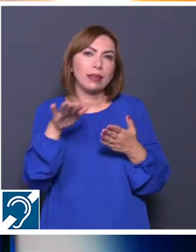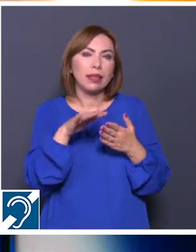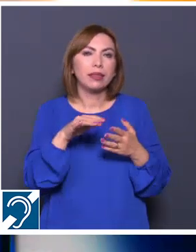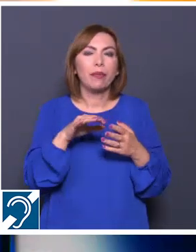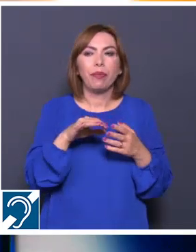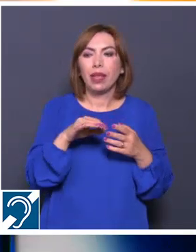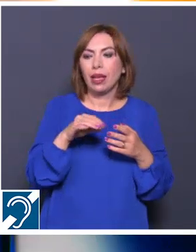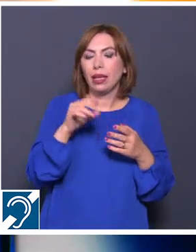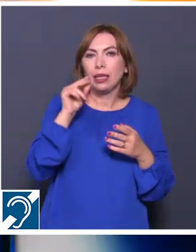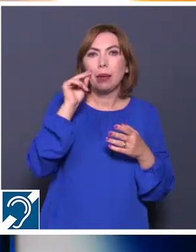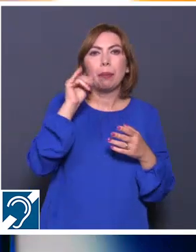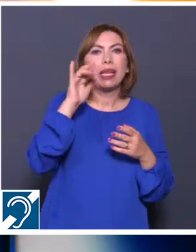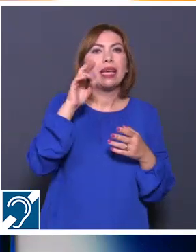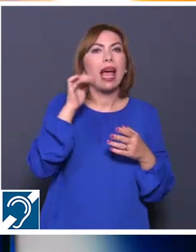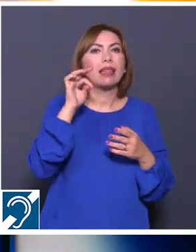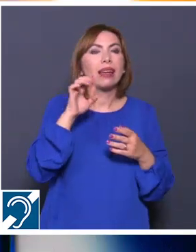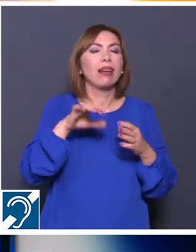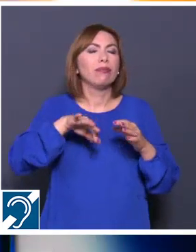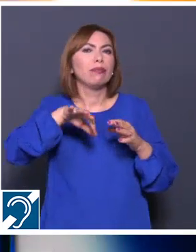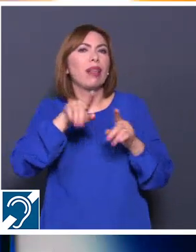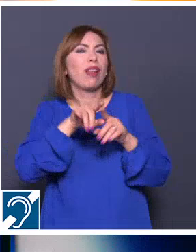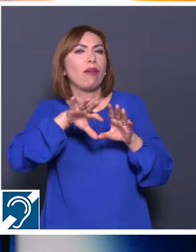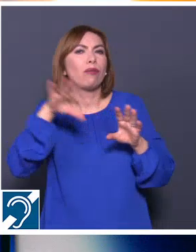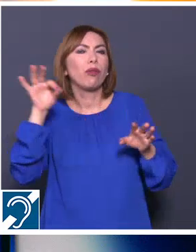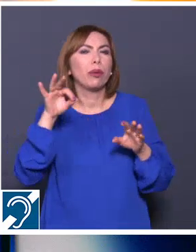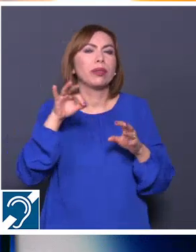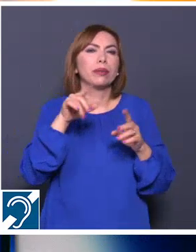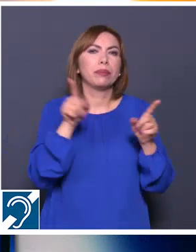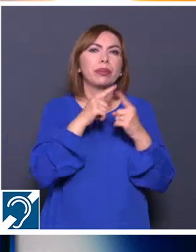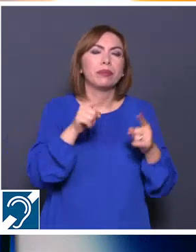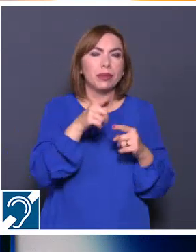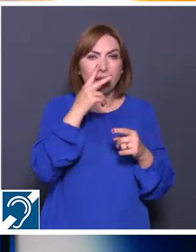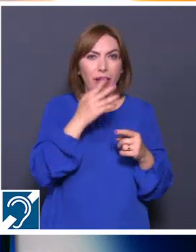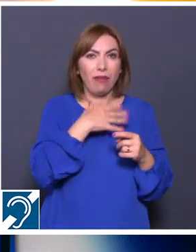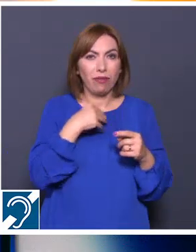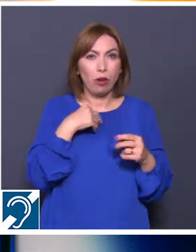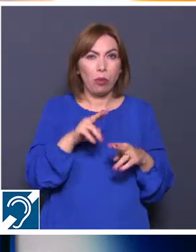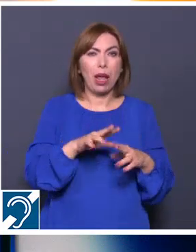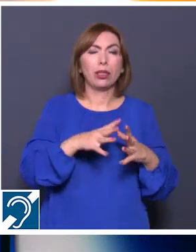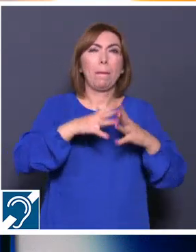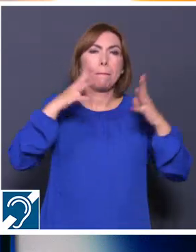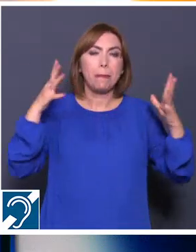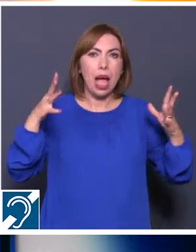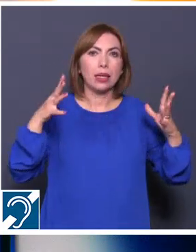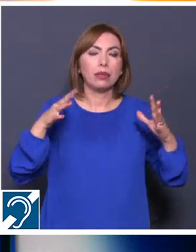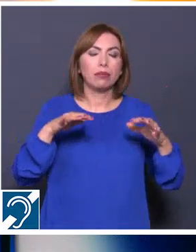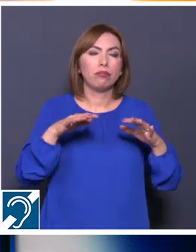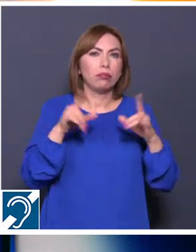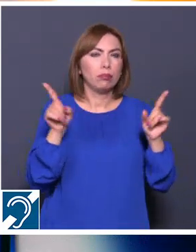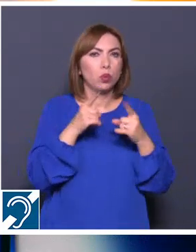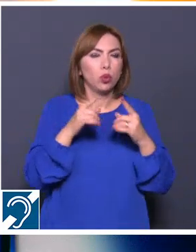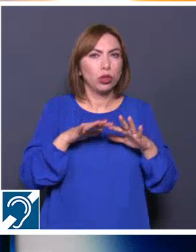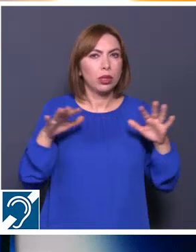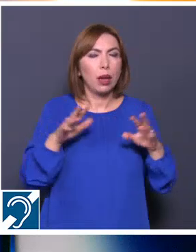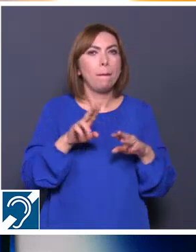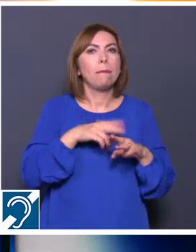piratare a muzicii? Mai există ea? Mai este un fenomen atât de... pregnant în muzică,